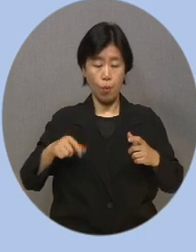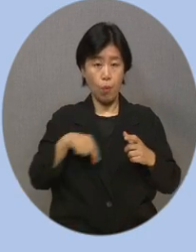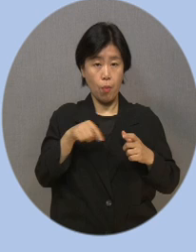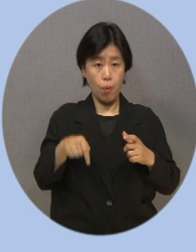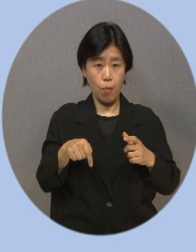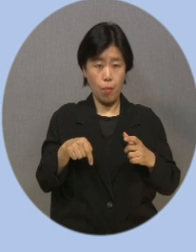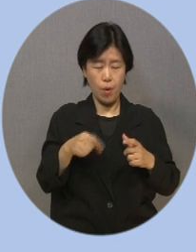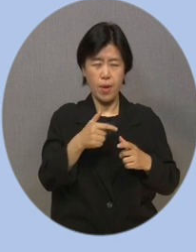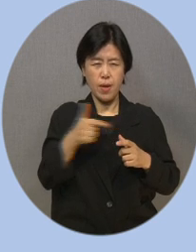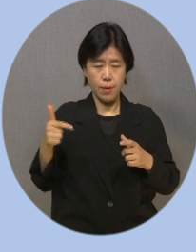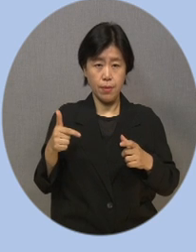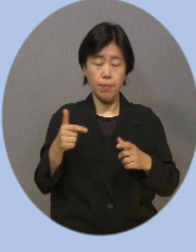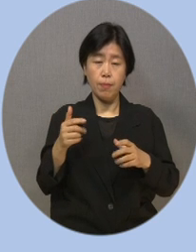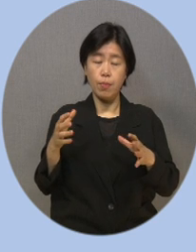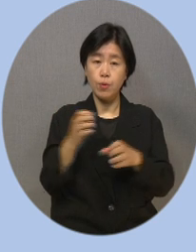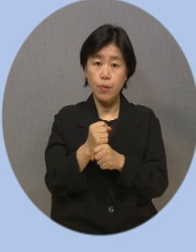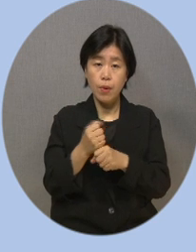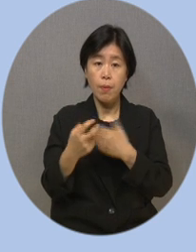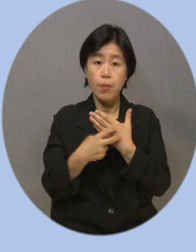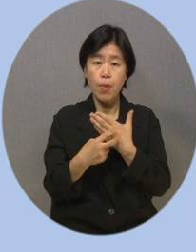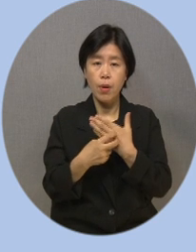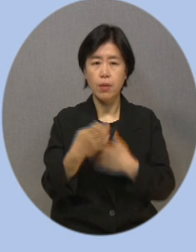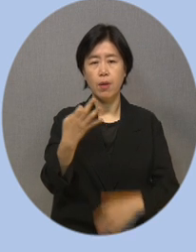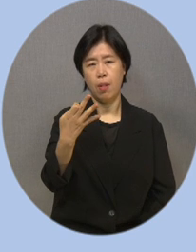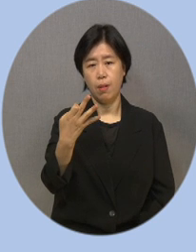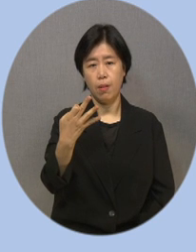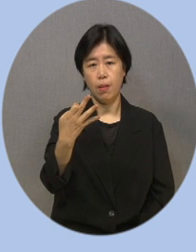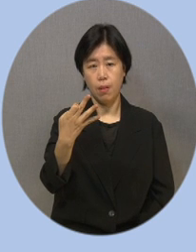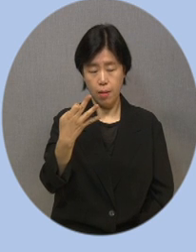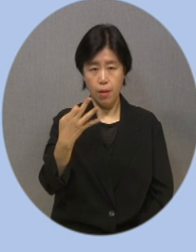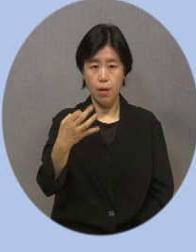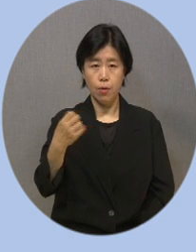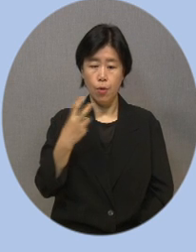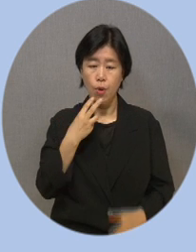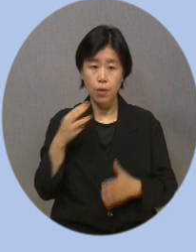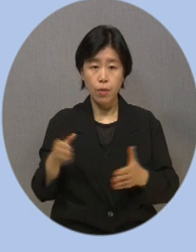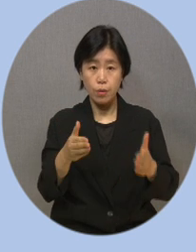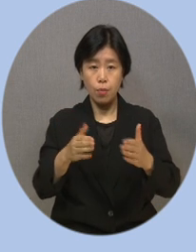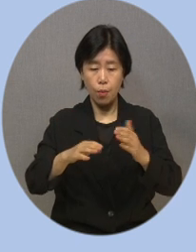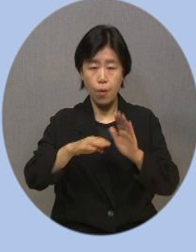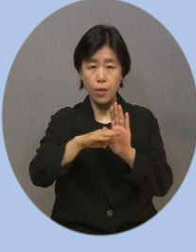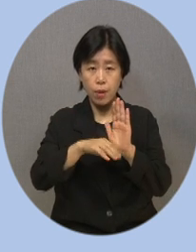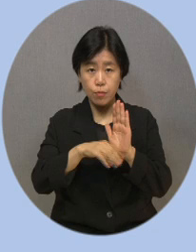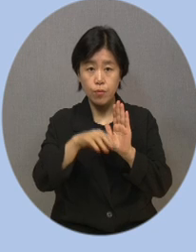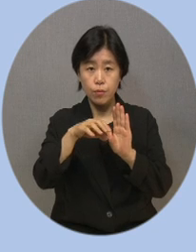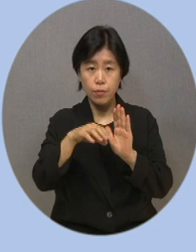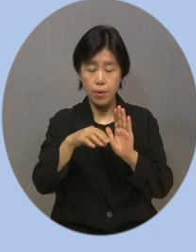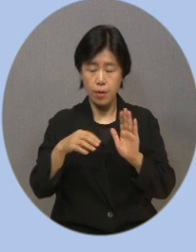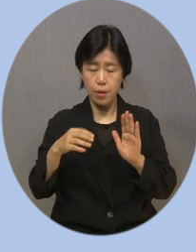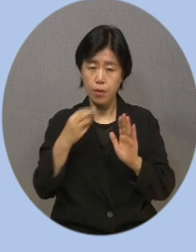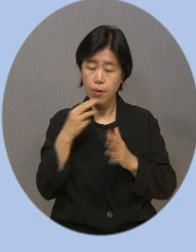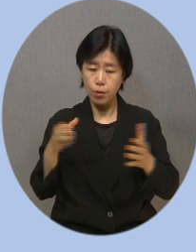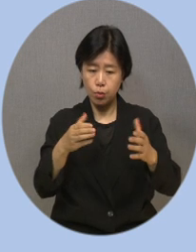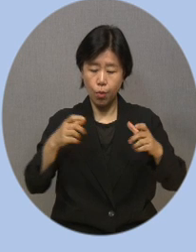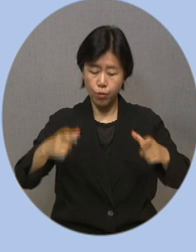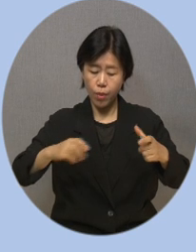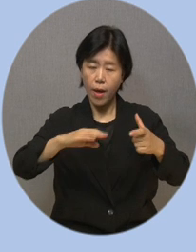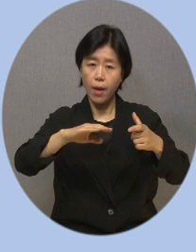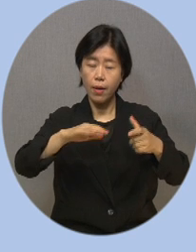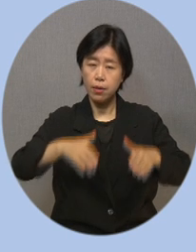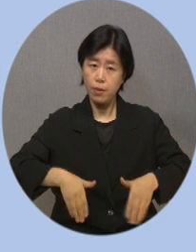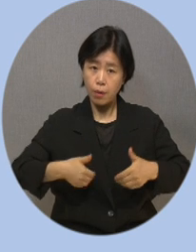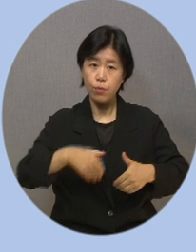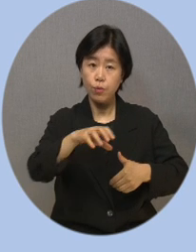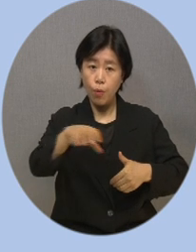큰 병원이 14곳이 있고 경기도 남부, 서부가 각각 4곳씩 있습니다. 그럼에도 불구하고 경기도